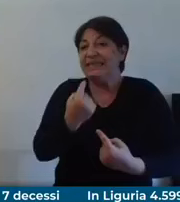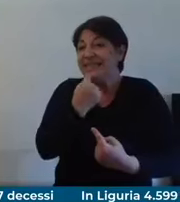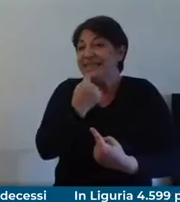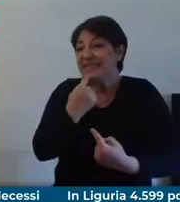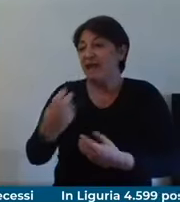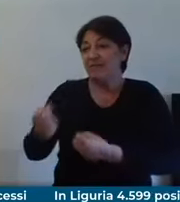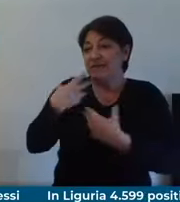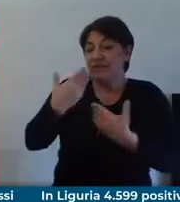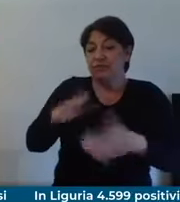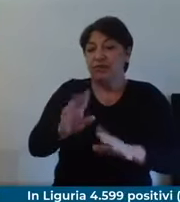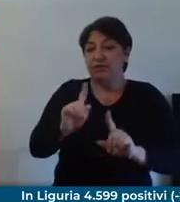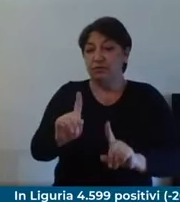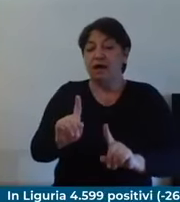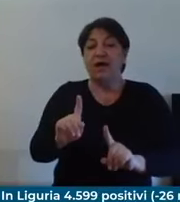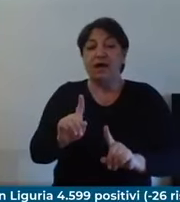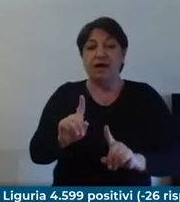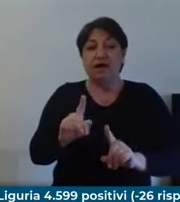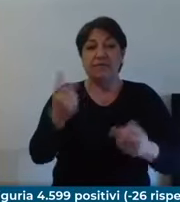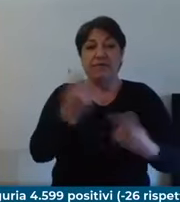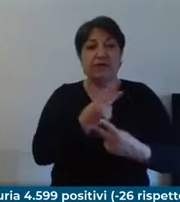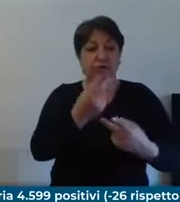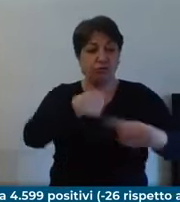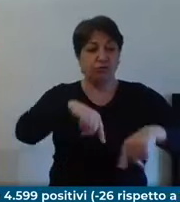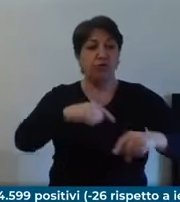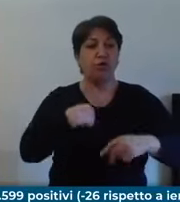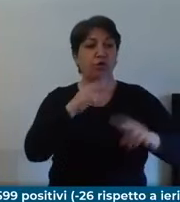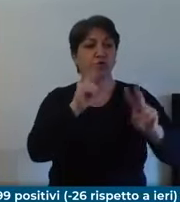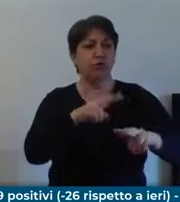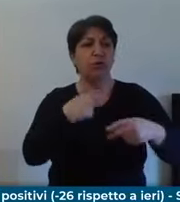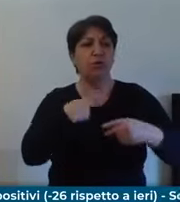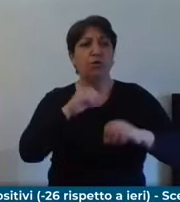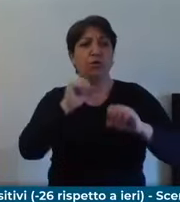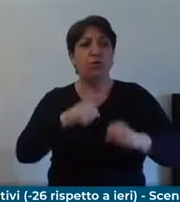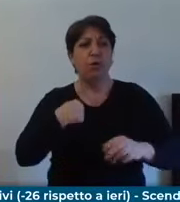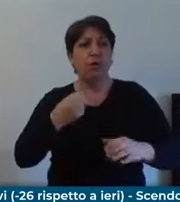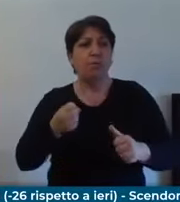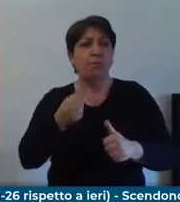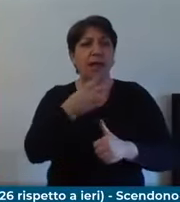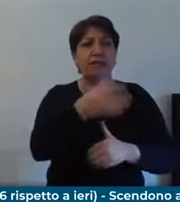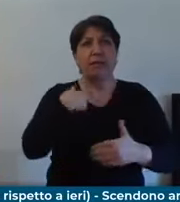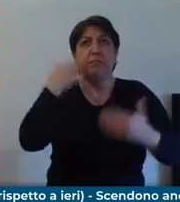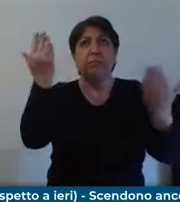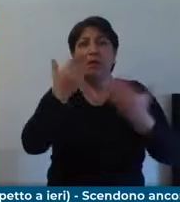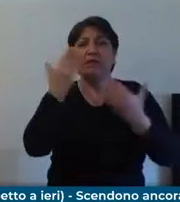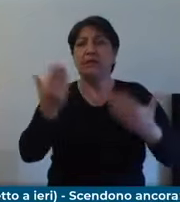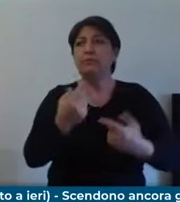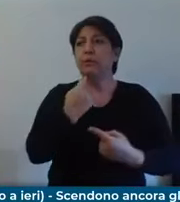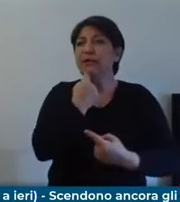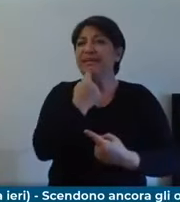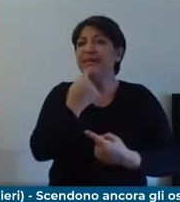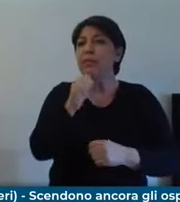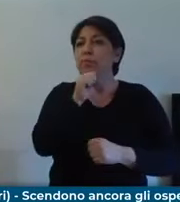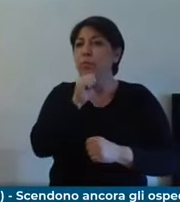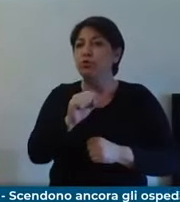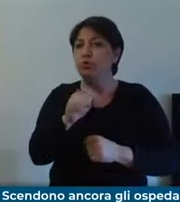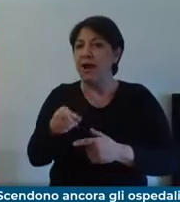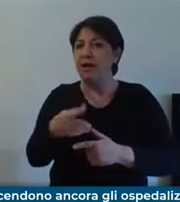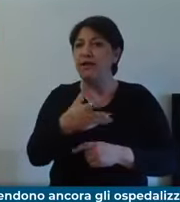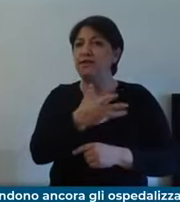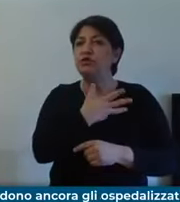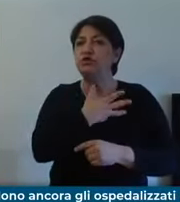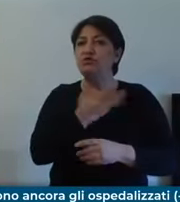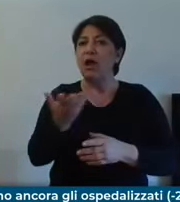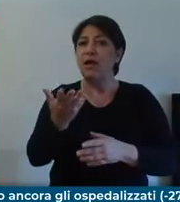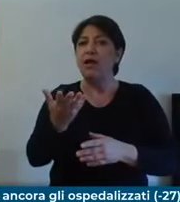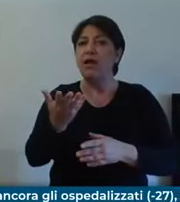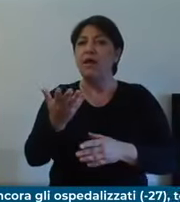possiamo mandare delle, come succede ad esempio per chi lavora, no? Chi lavora ed è in malattia, abbiamo il medico, l'azienda